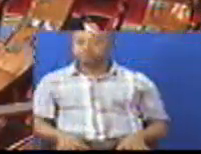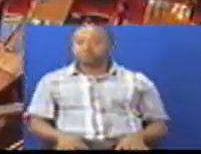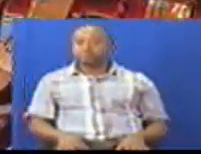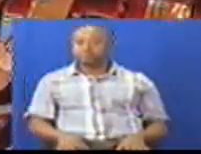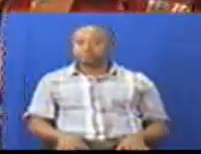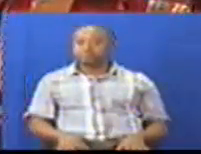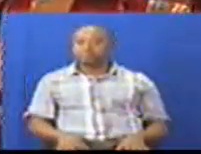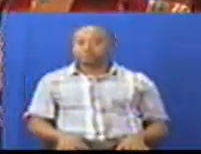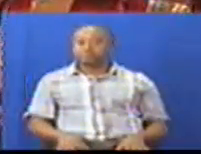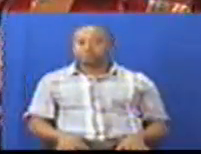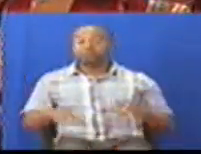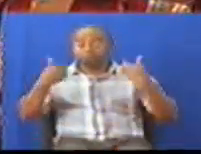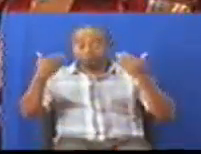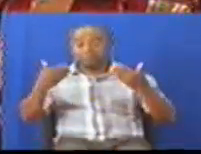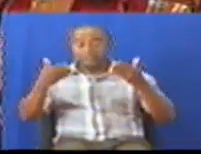Sanga, Mheshimiwa